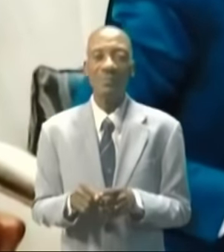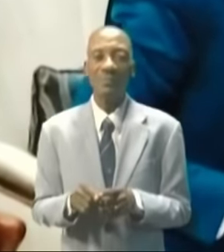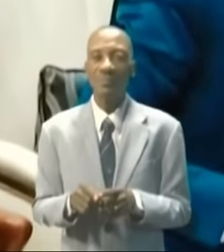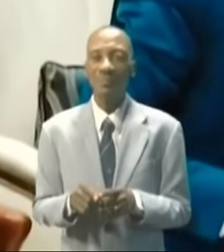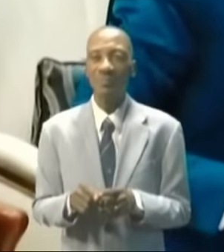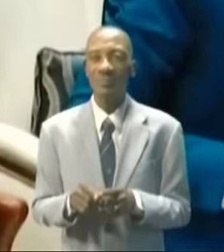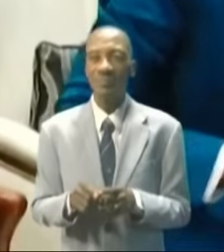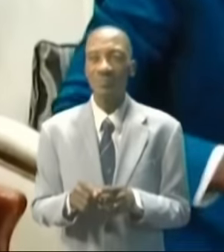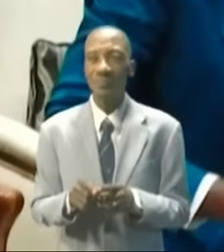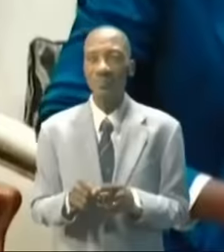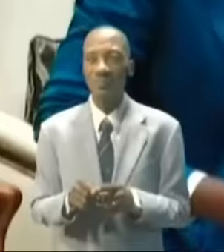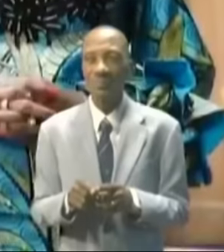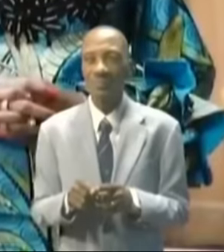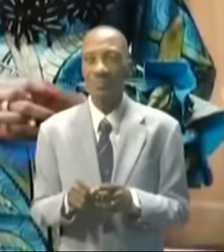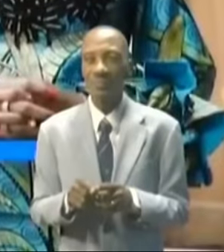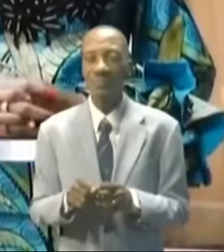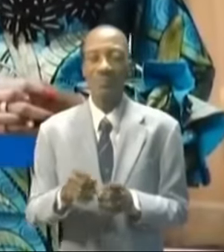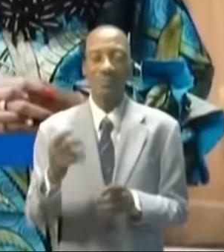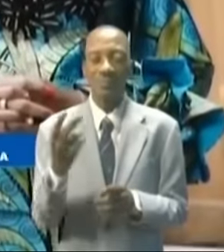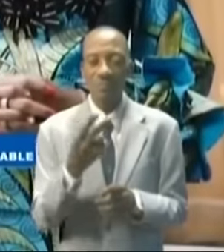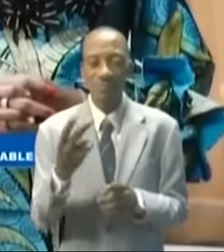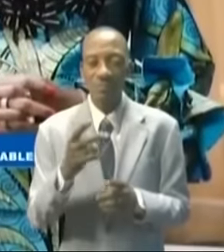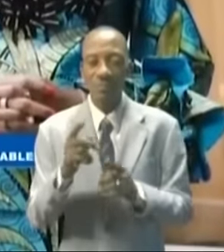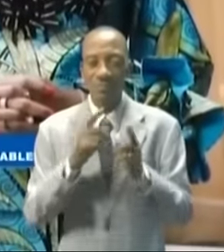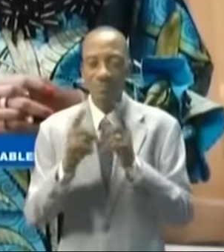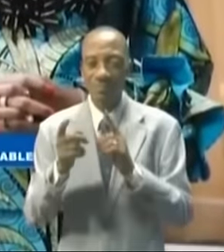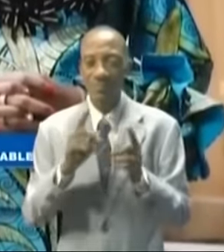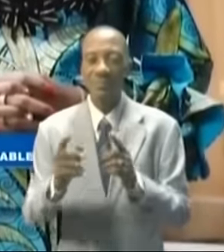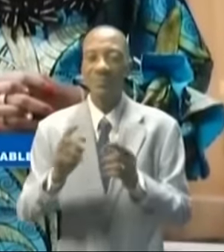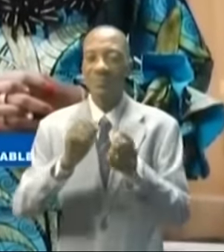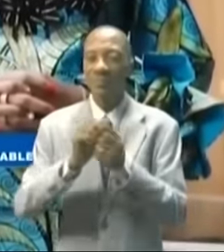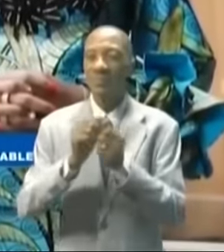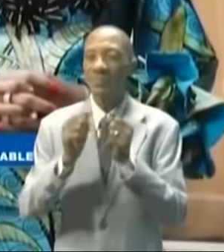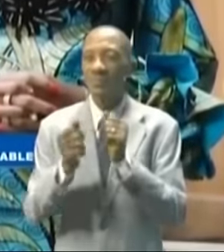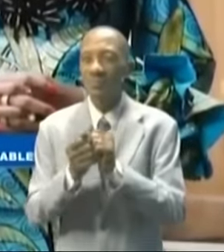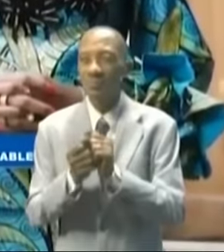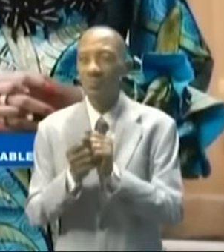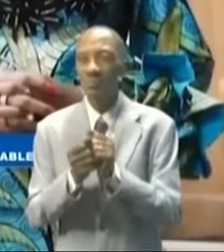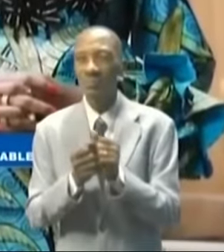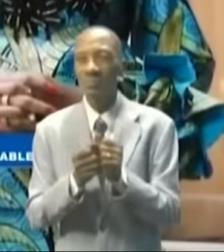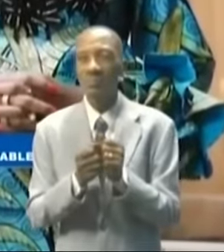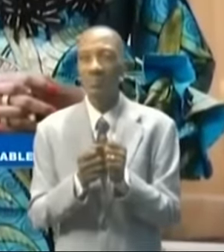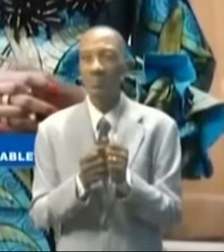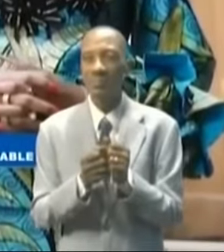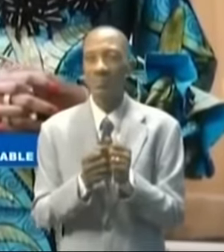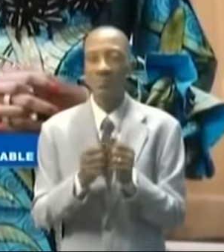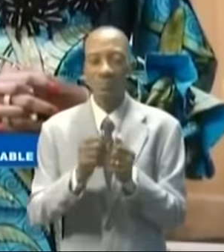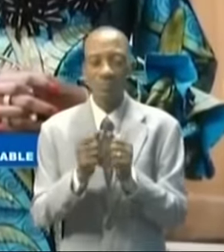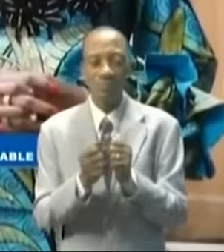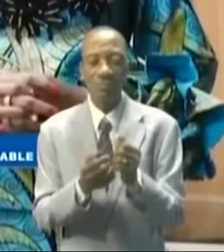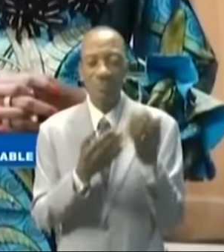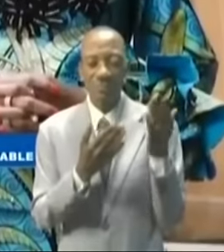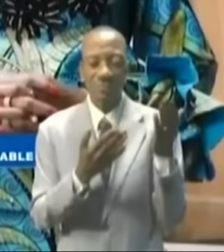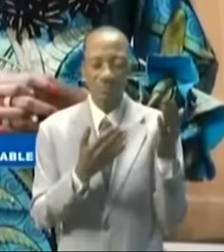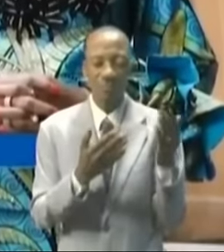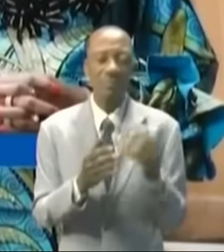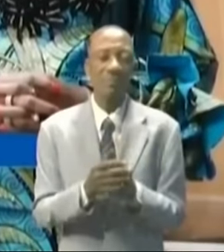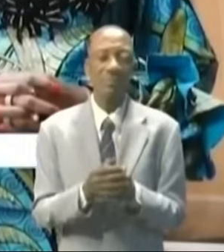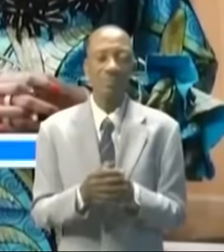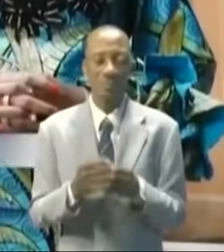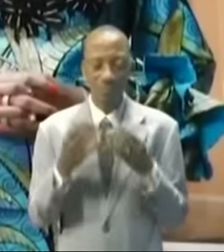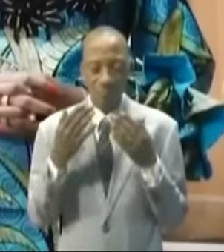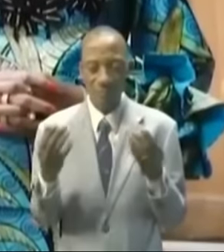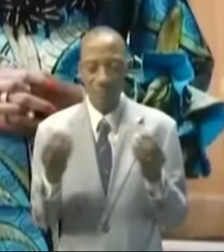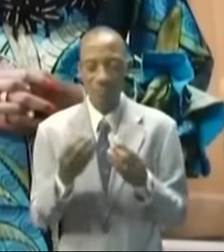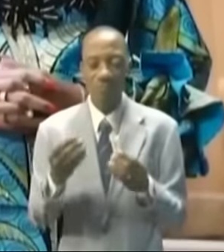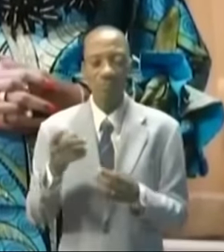venue porter ces différents messages auprès de son homologue et frère, le président Antoine Tshisekedi, de